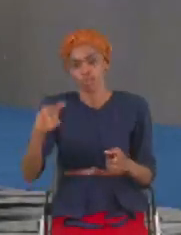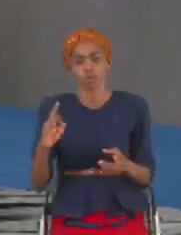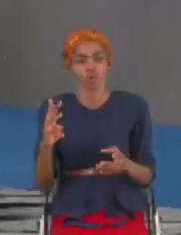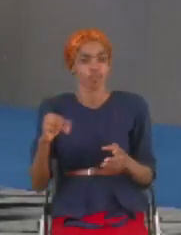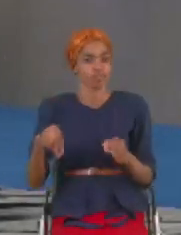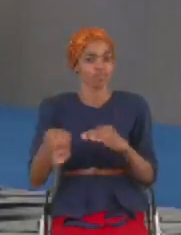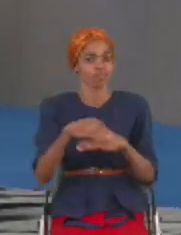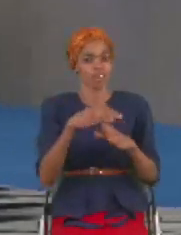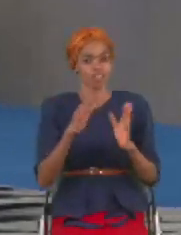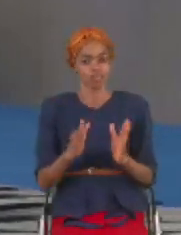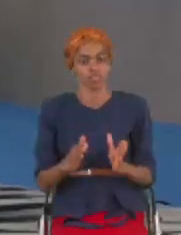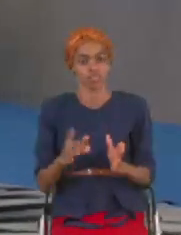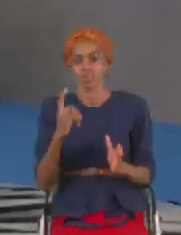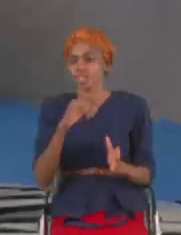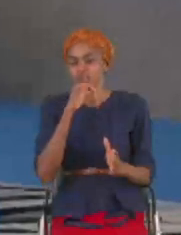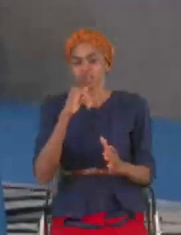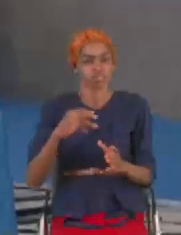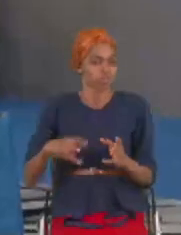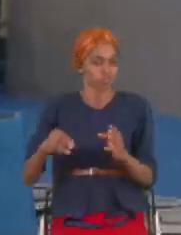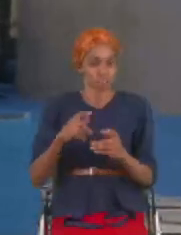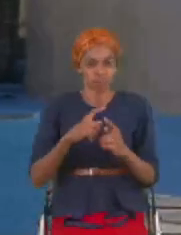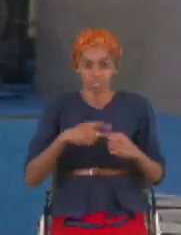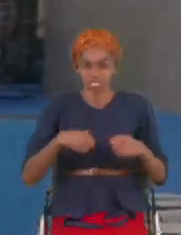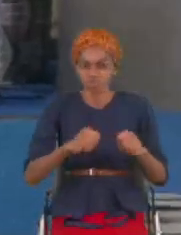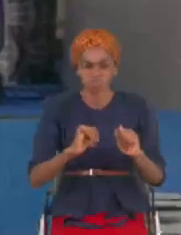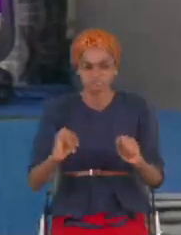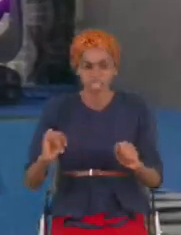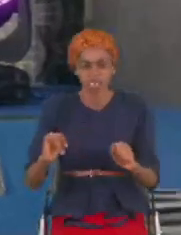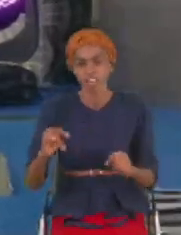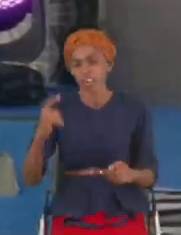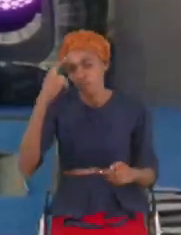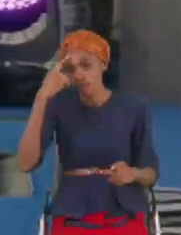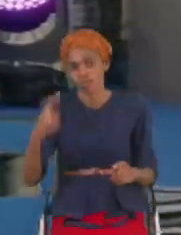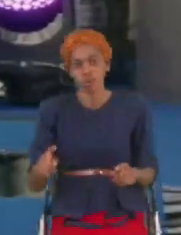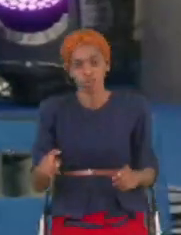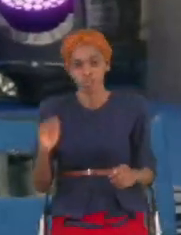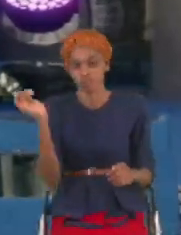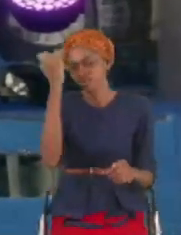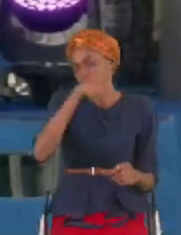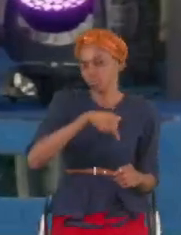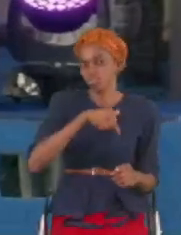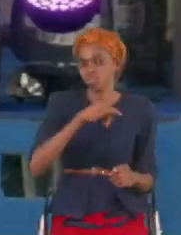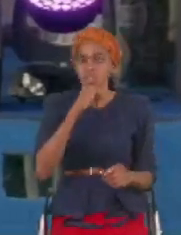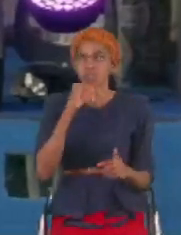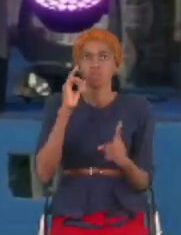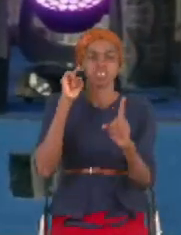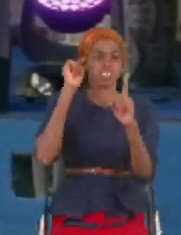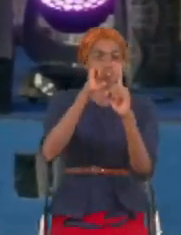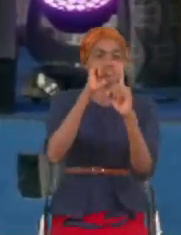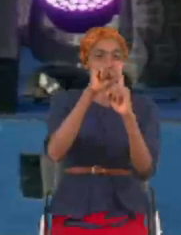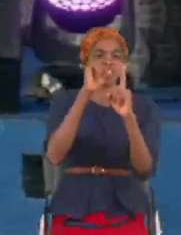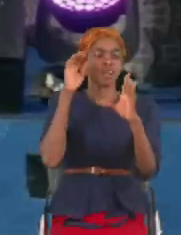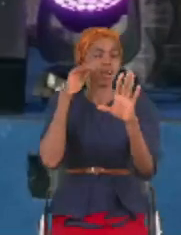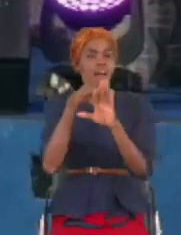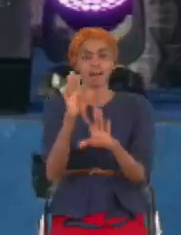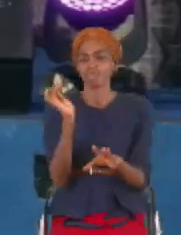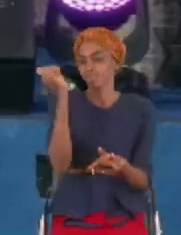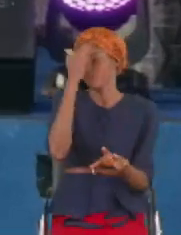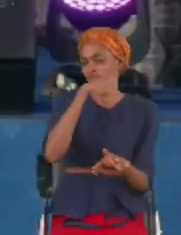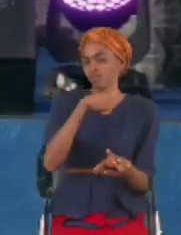suivant les règles non ne nous effaçons pas nous le combattons pas pour la médiocrité ne le visons pas et des médiocres